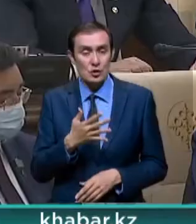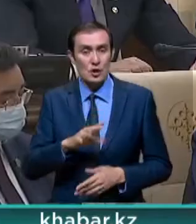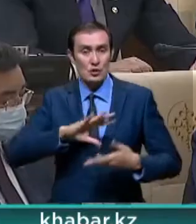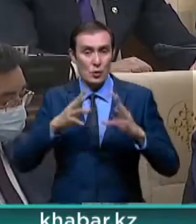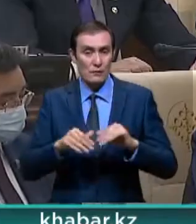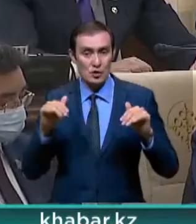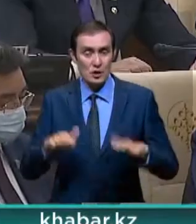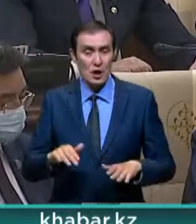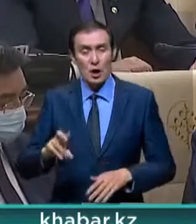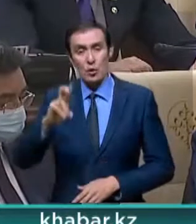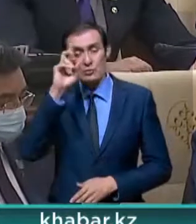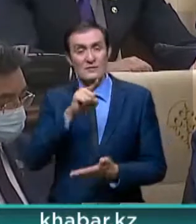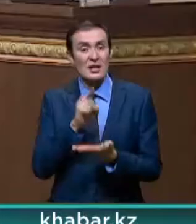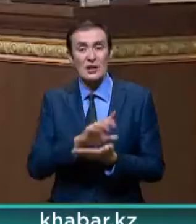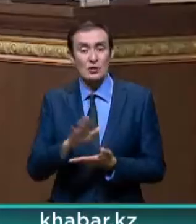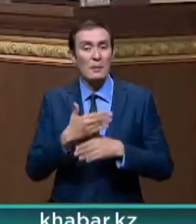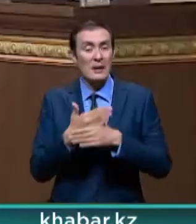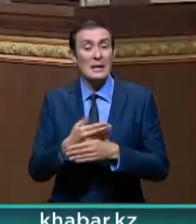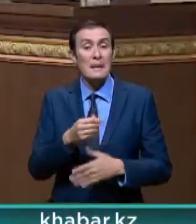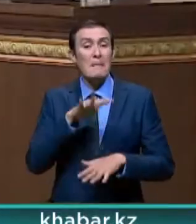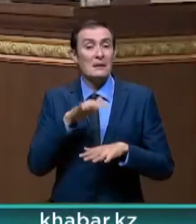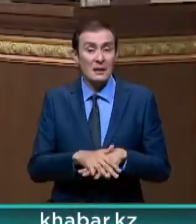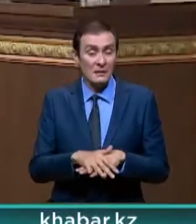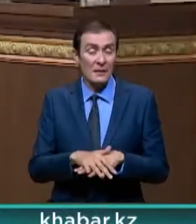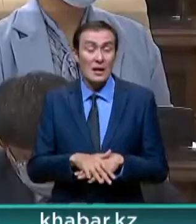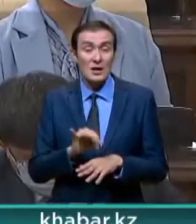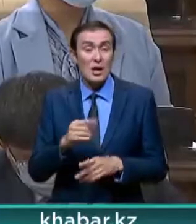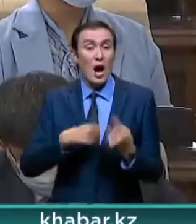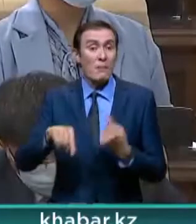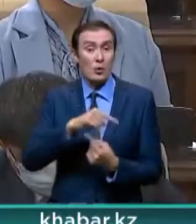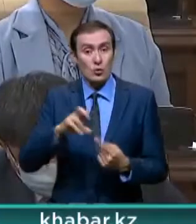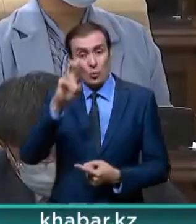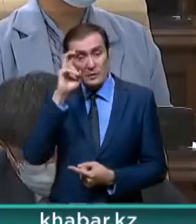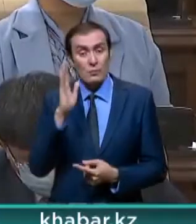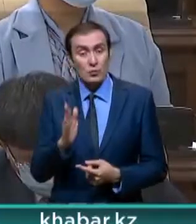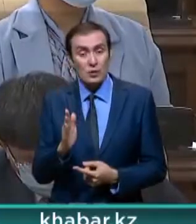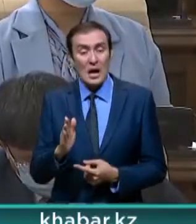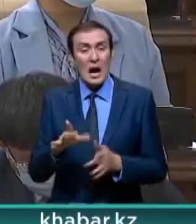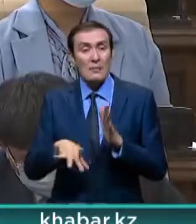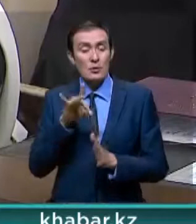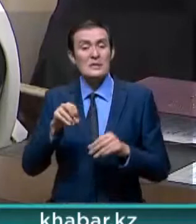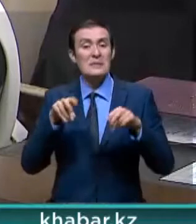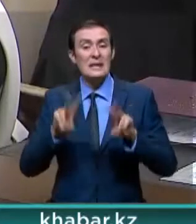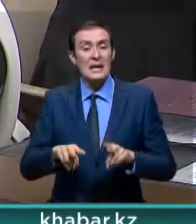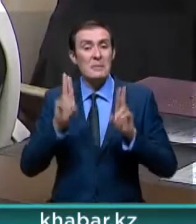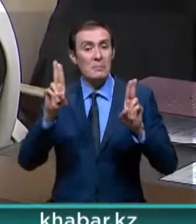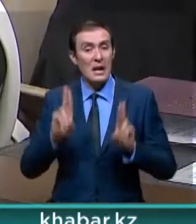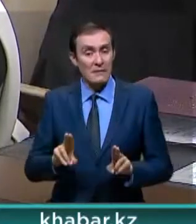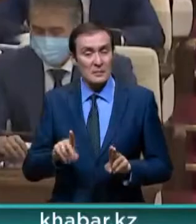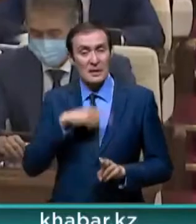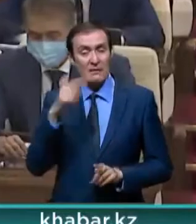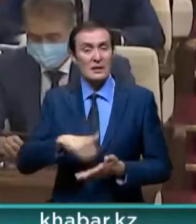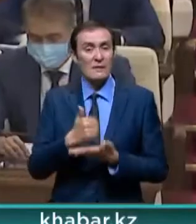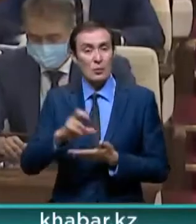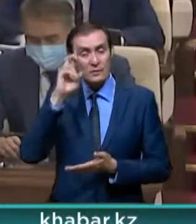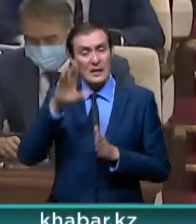решение. Государство не должно помогать банкирам, казна не резиновая, и оборот госденег в стране будет определен специальными правилами, решает